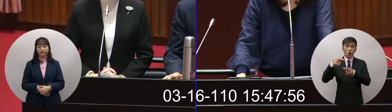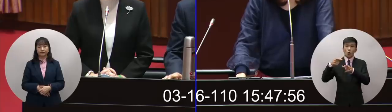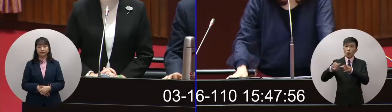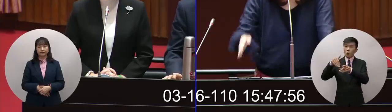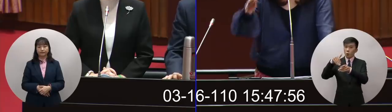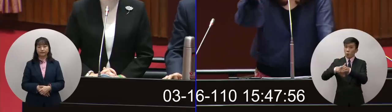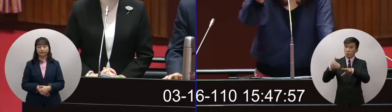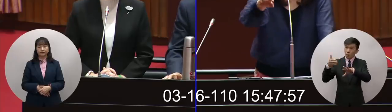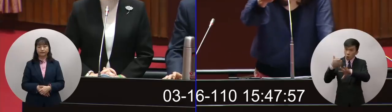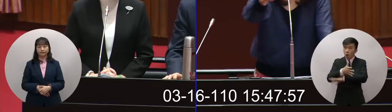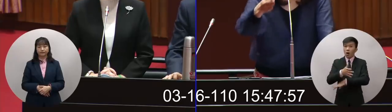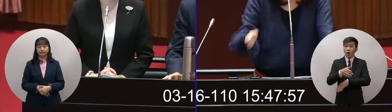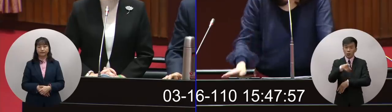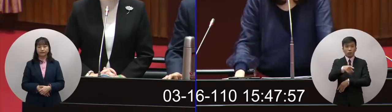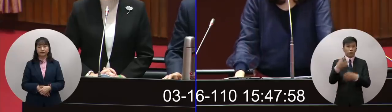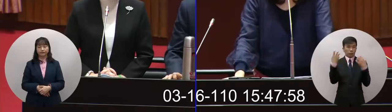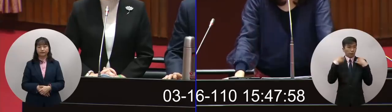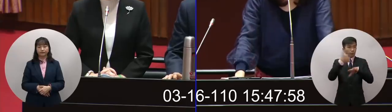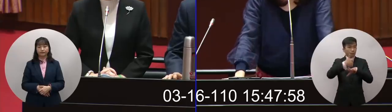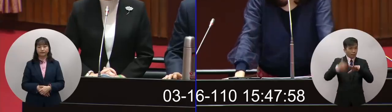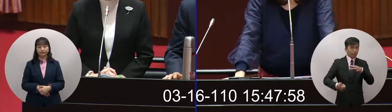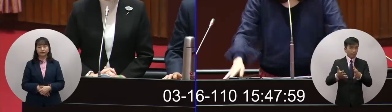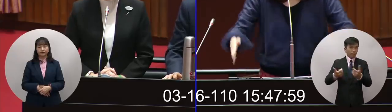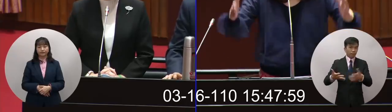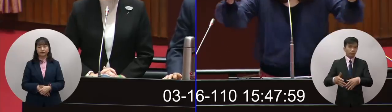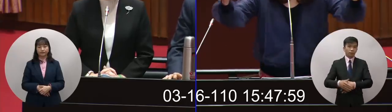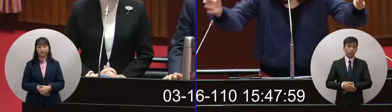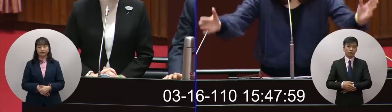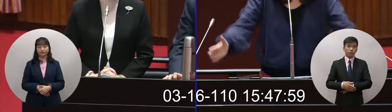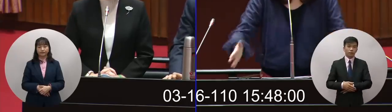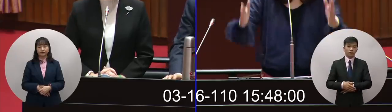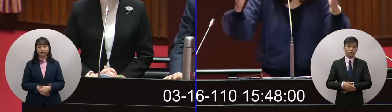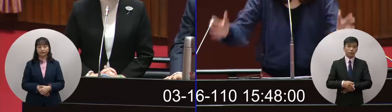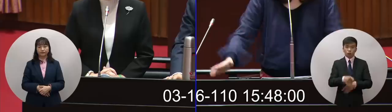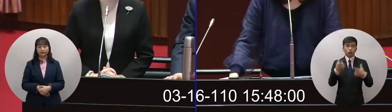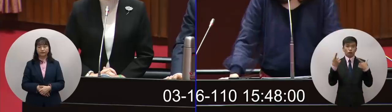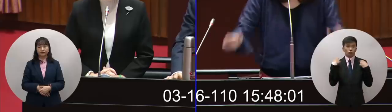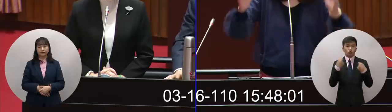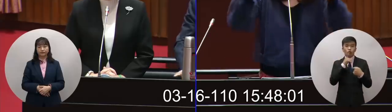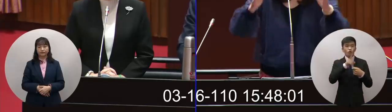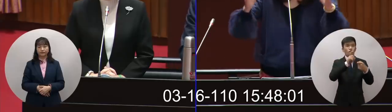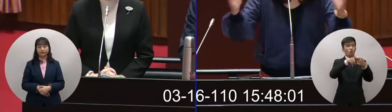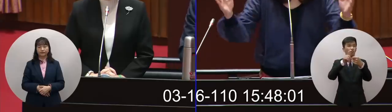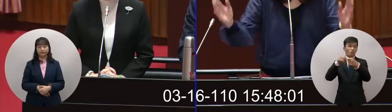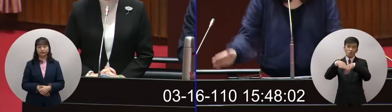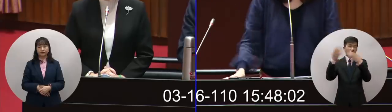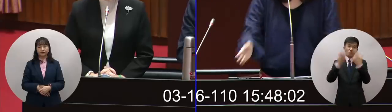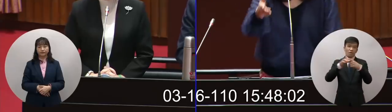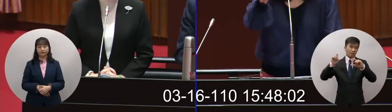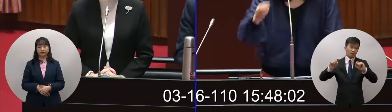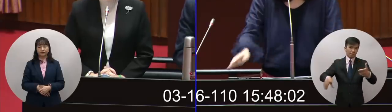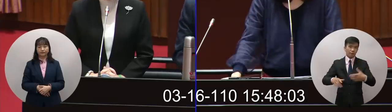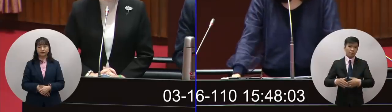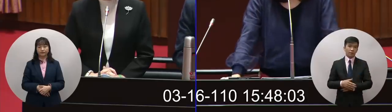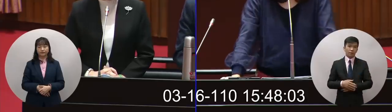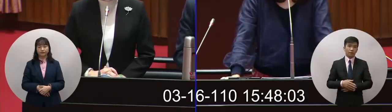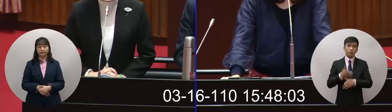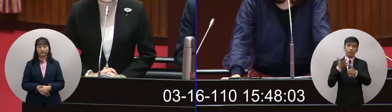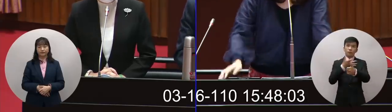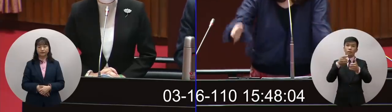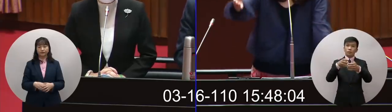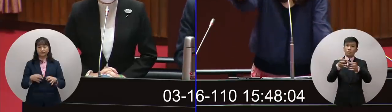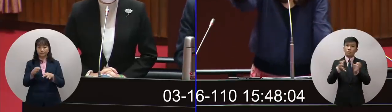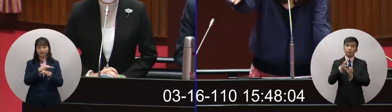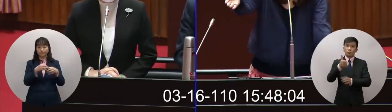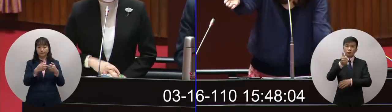的话，你要不要负责辞职下台，辞掉部长位置？因为跟你所主张的重大政策完全相反，请教部长。 经